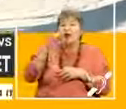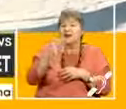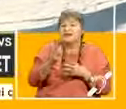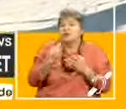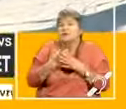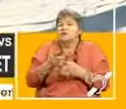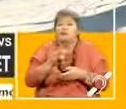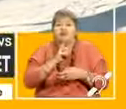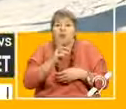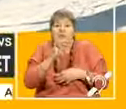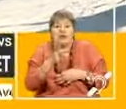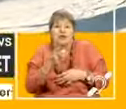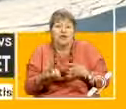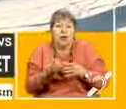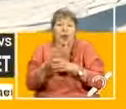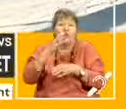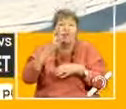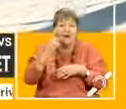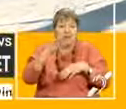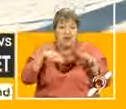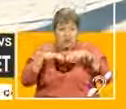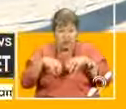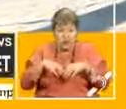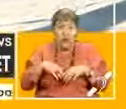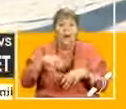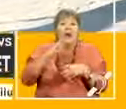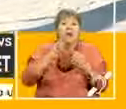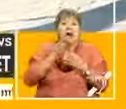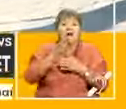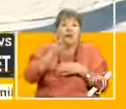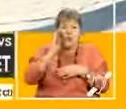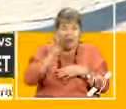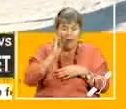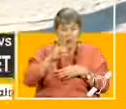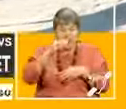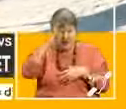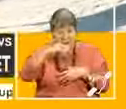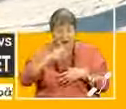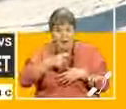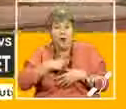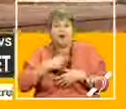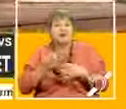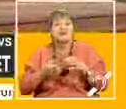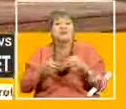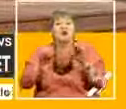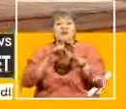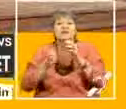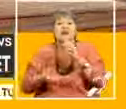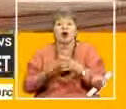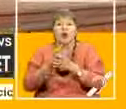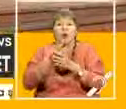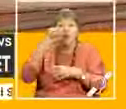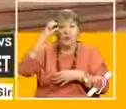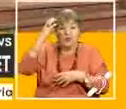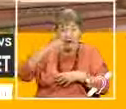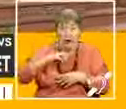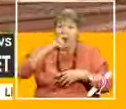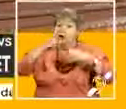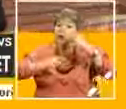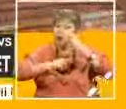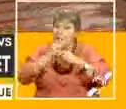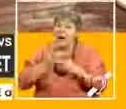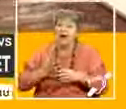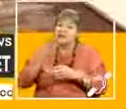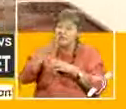noul premier are la dispoziție 14 zile pentru a forma garnitura guvernamentală, iar ulterior va trebui să meargă